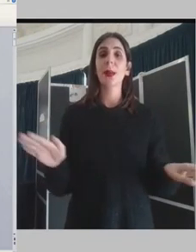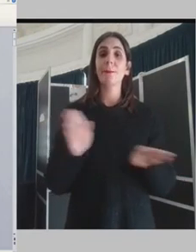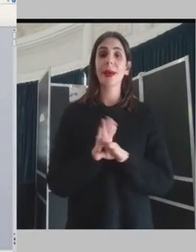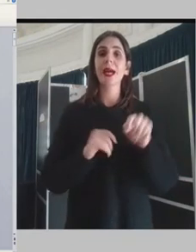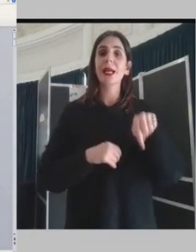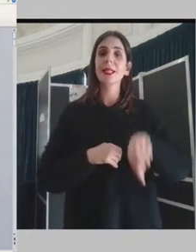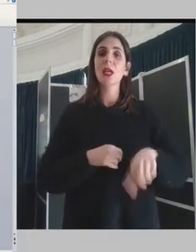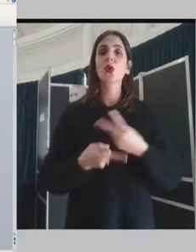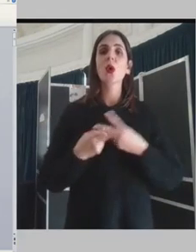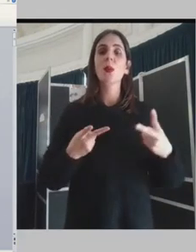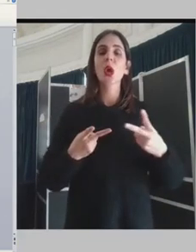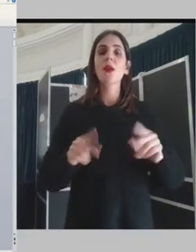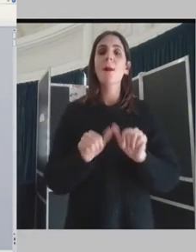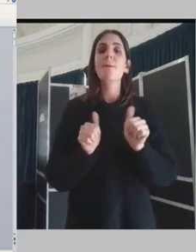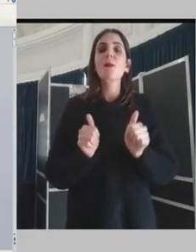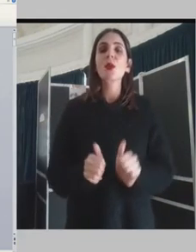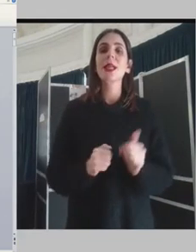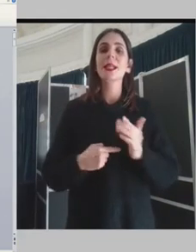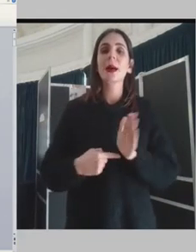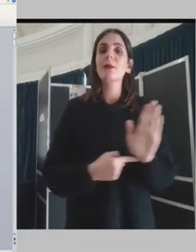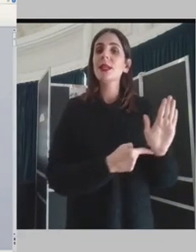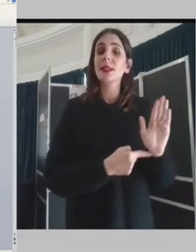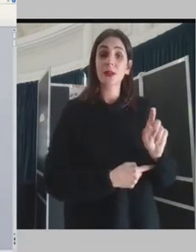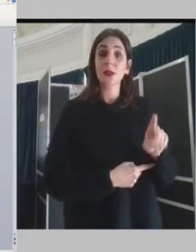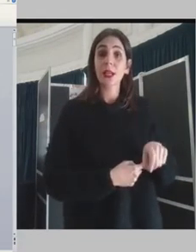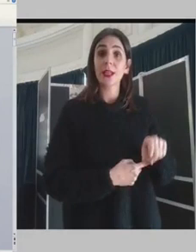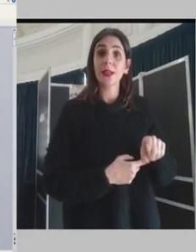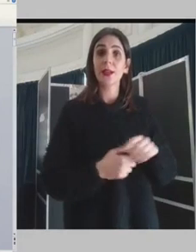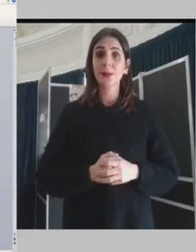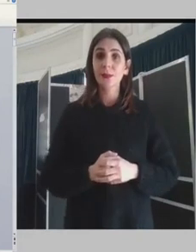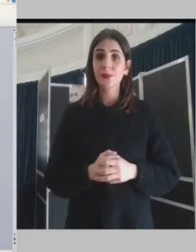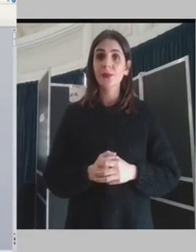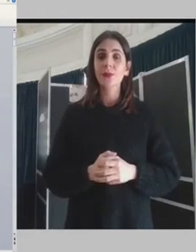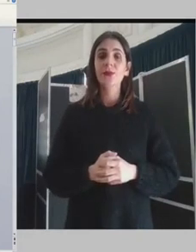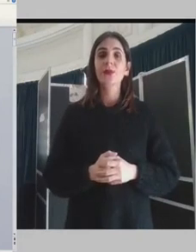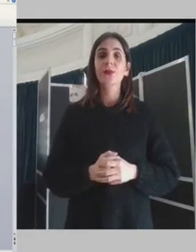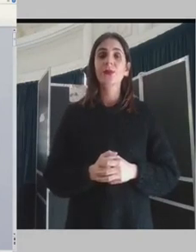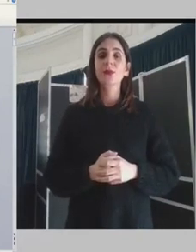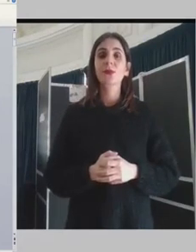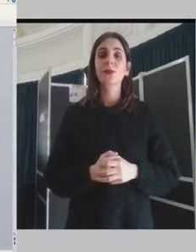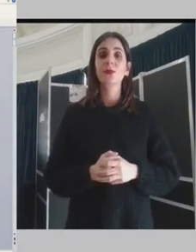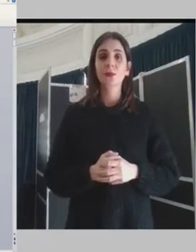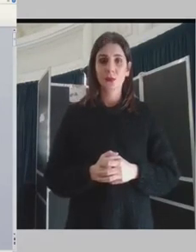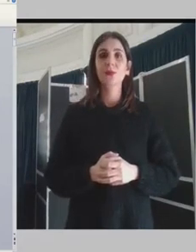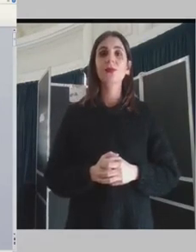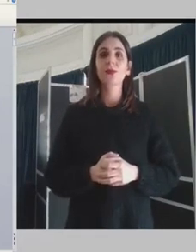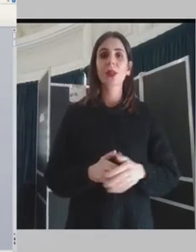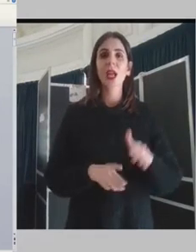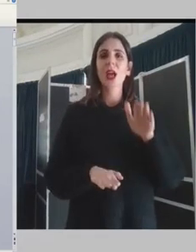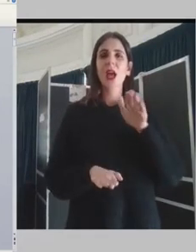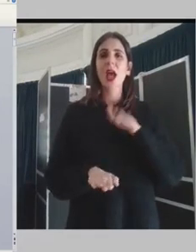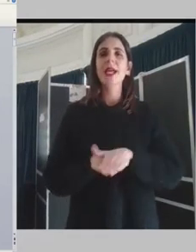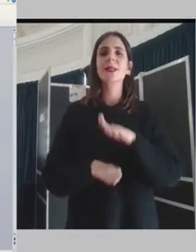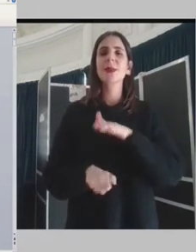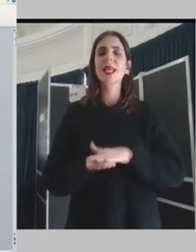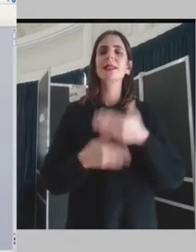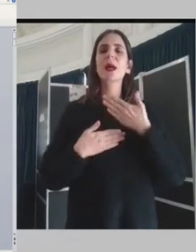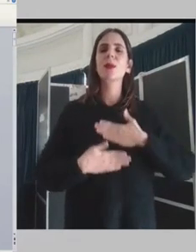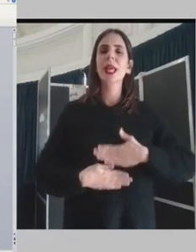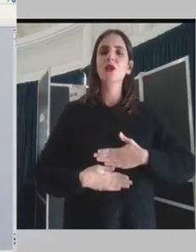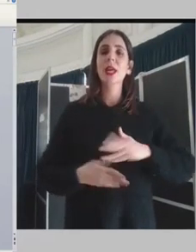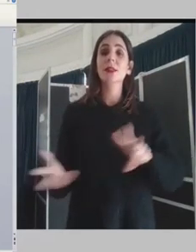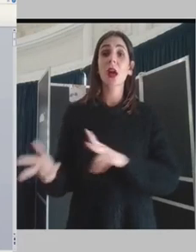modalità presentazione. Bene, quindi il portarvi l'esperienza di Piacenza vuol dire cercare di